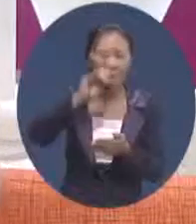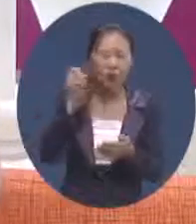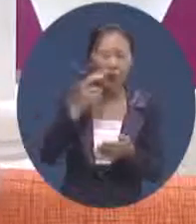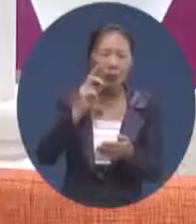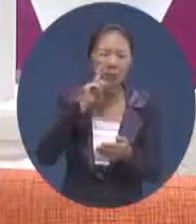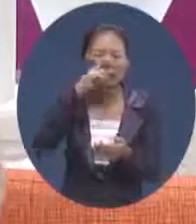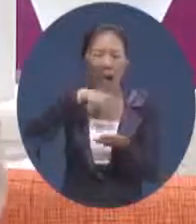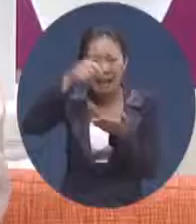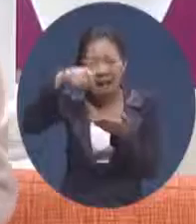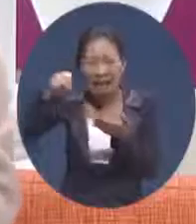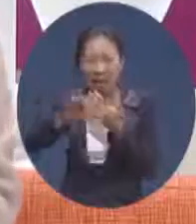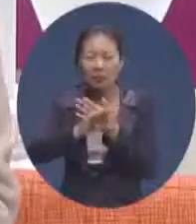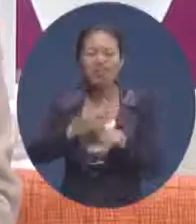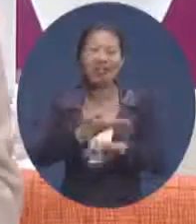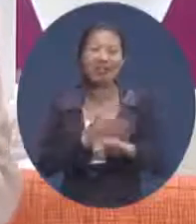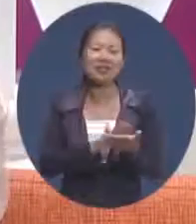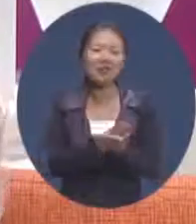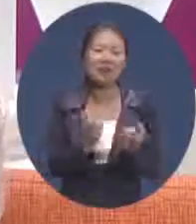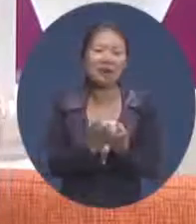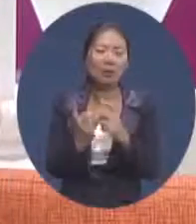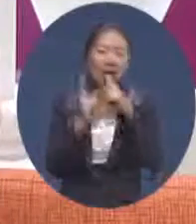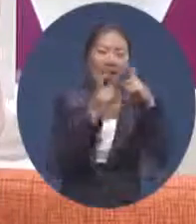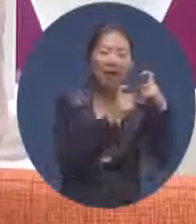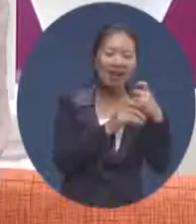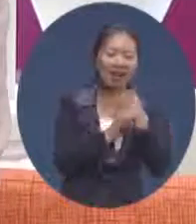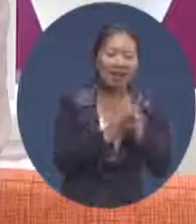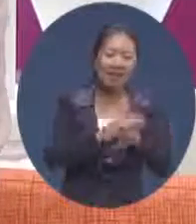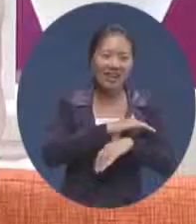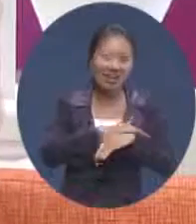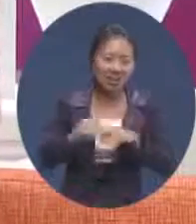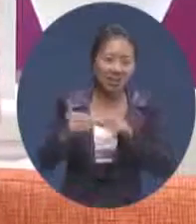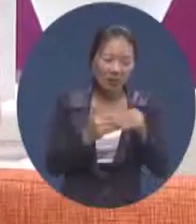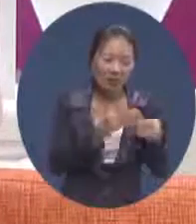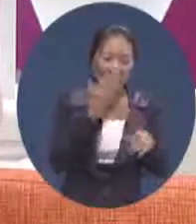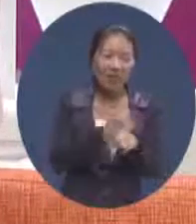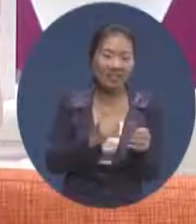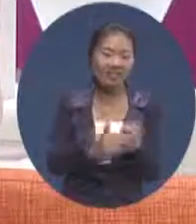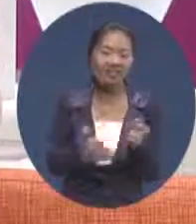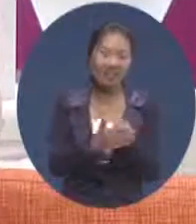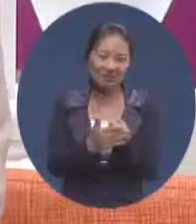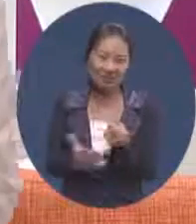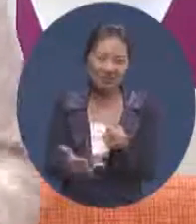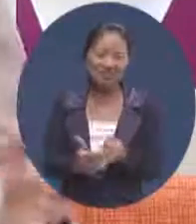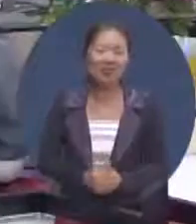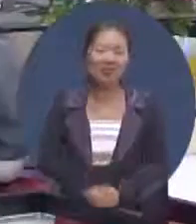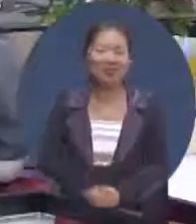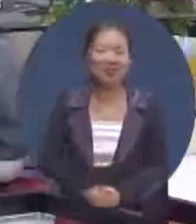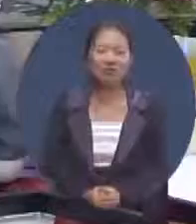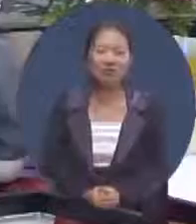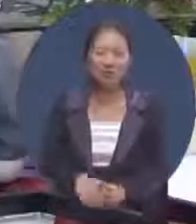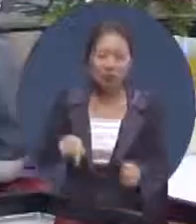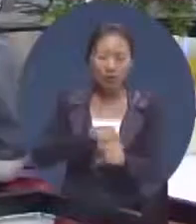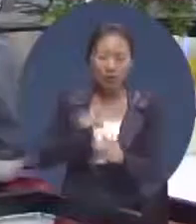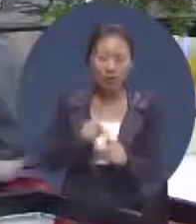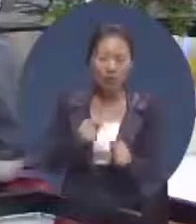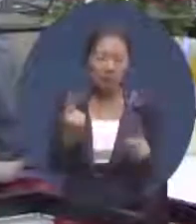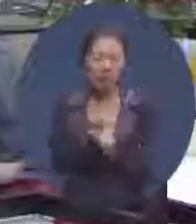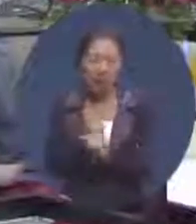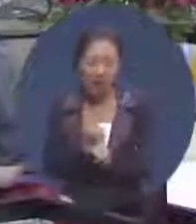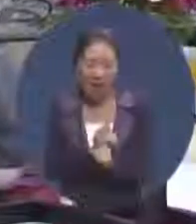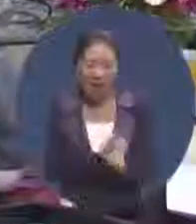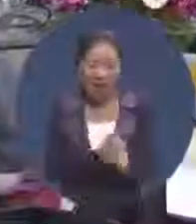걸로 싹 꼬셔주시면 또 좋게 오니까 오히려 여기다 하자 뭐 이런 식으로 아직 여기 막 이렇게 분위기를 막 들면